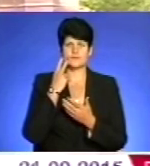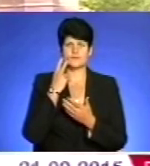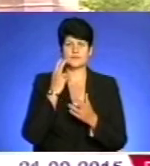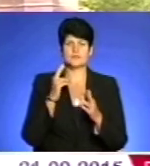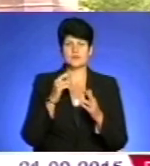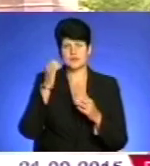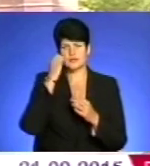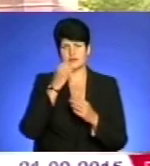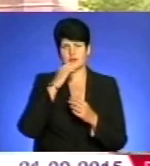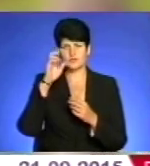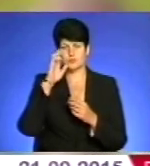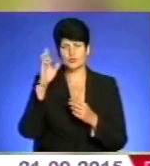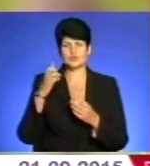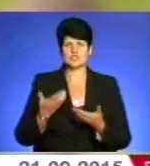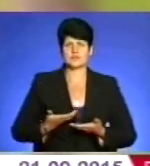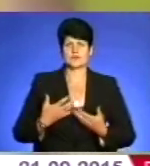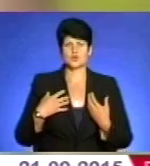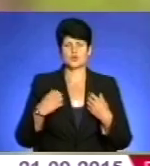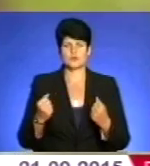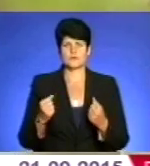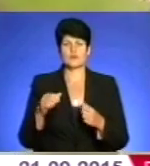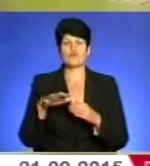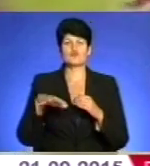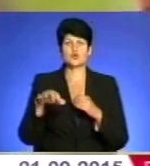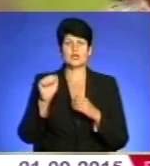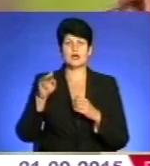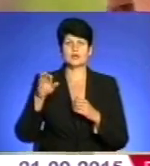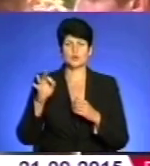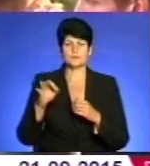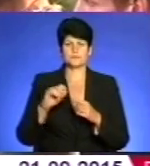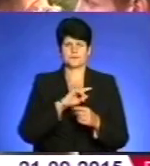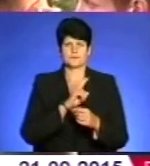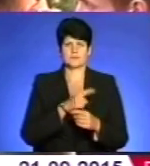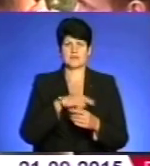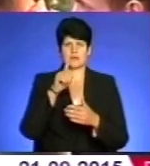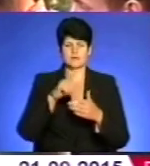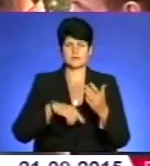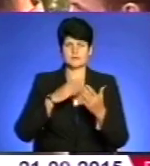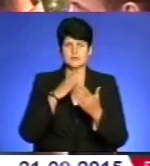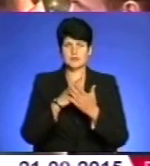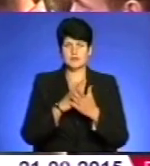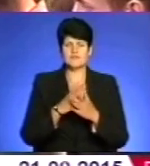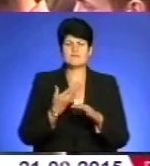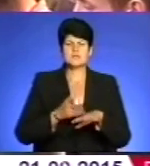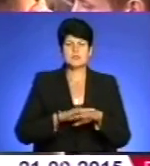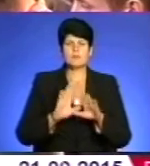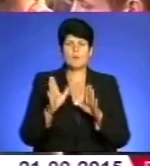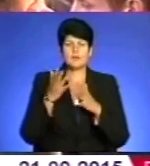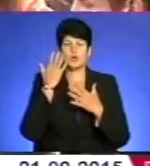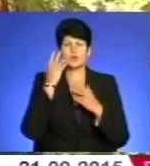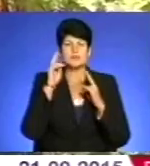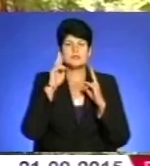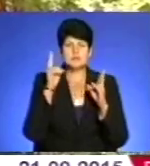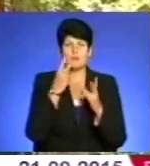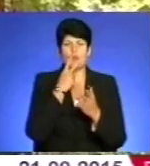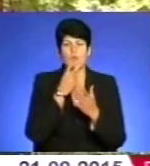Дякувати Господу, що вернули живі, здорові. У зоні АТО укріпилася віра Юрія. Каже, у такі складні моменти, коли не знаєш, чи побачиш ще рідних,